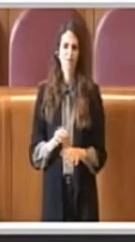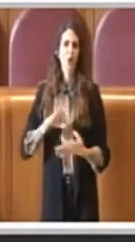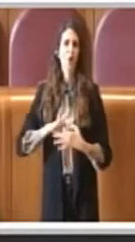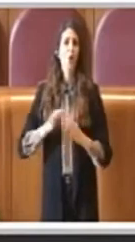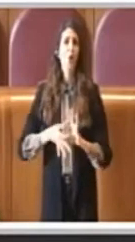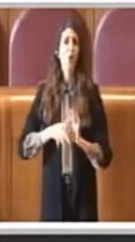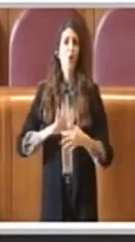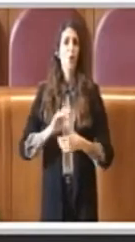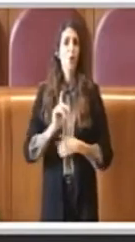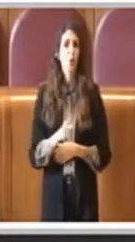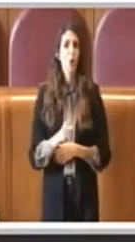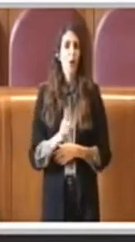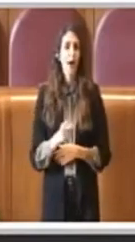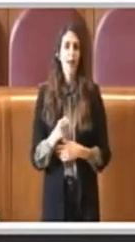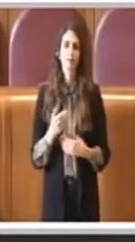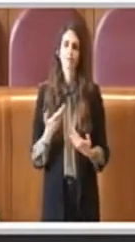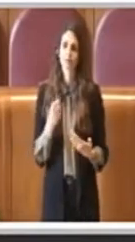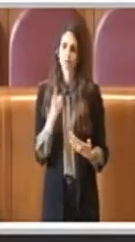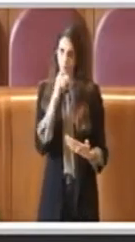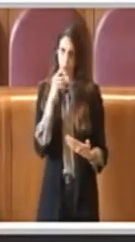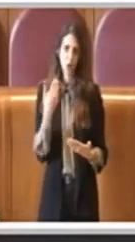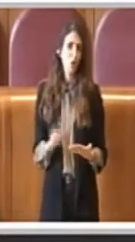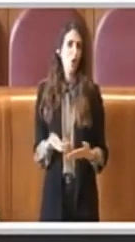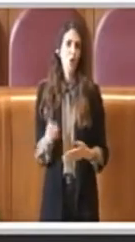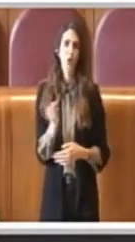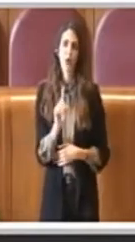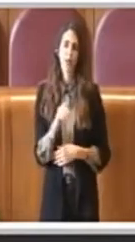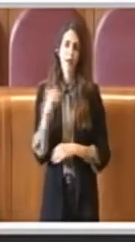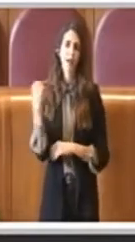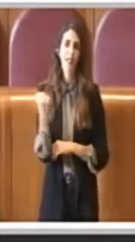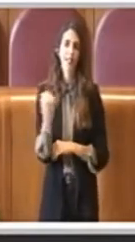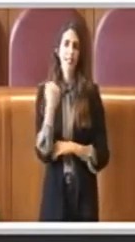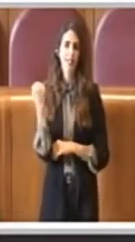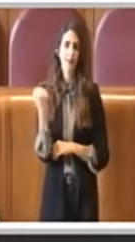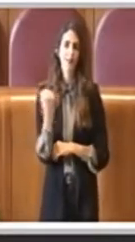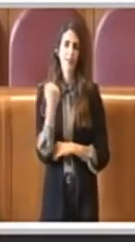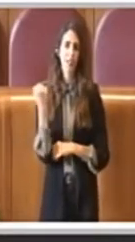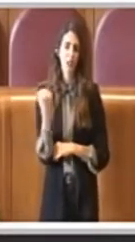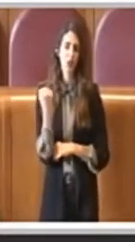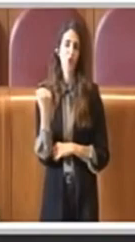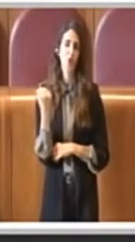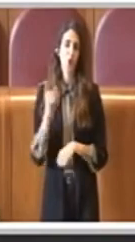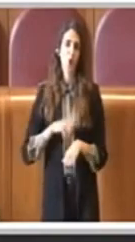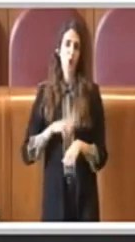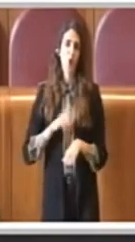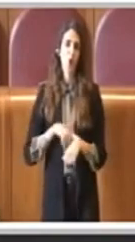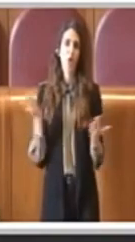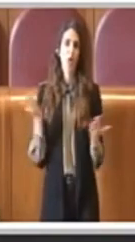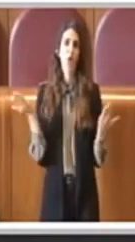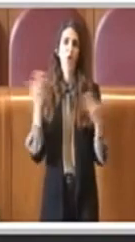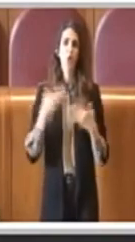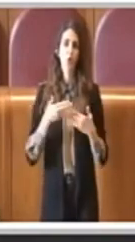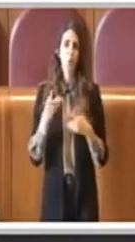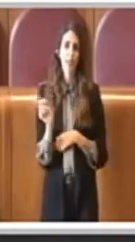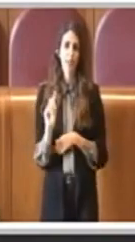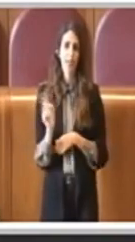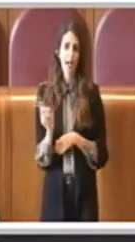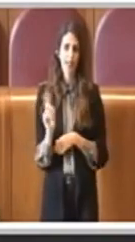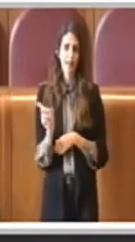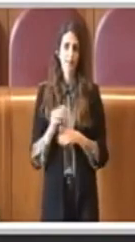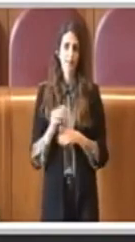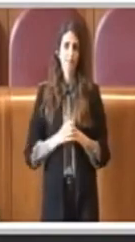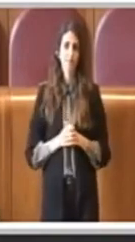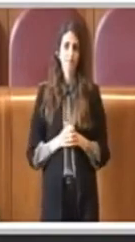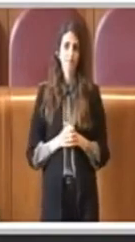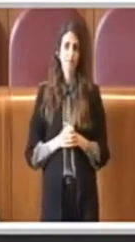non è coerente con appunto il servizio, con gli orari, diciamo, in notturna del servizio